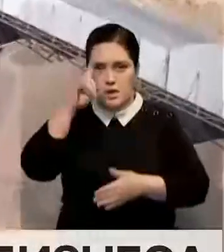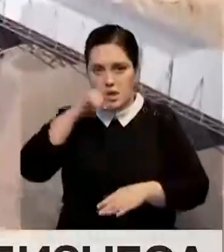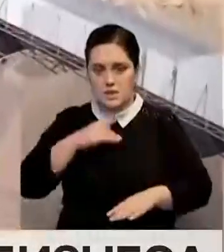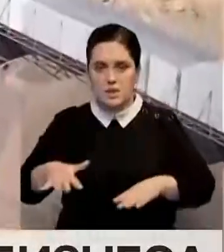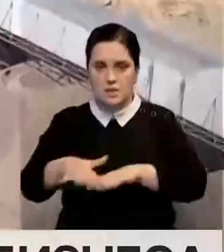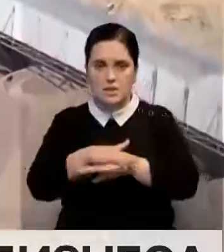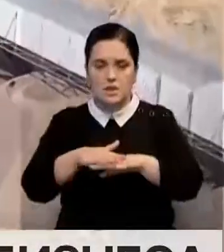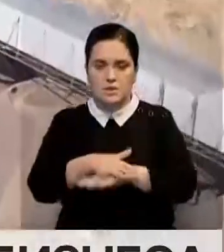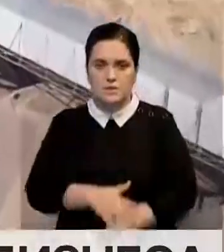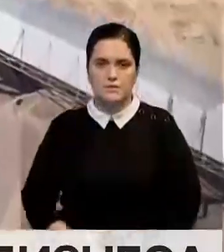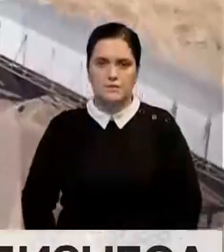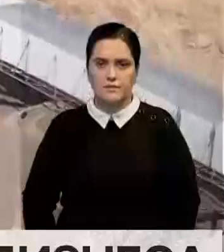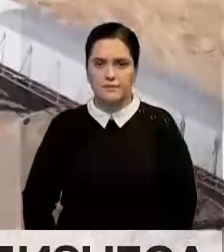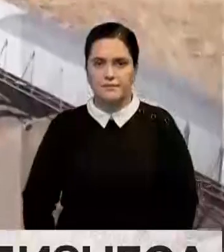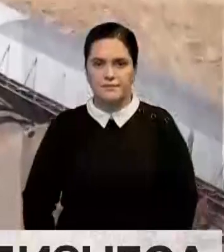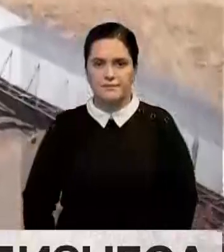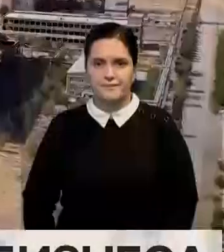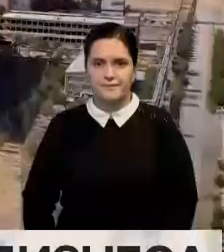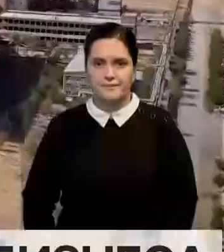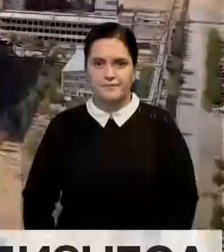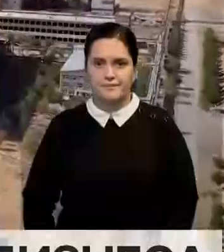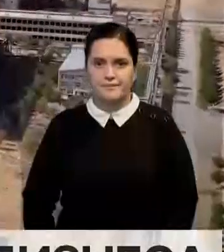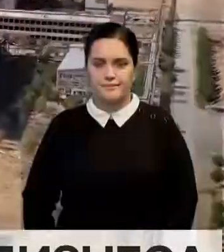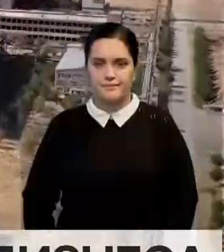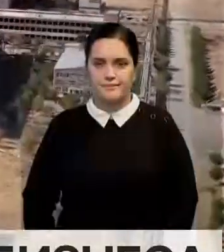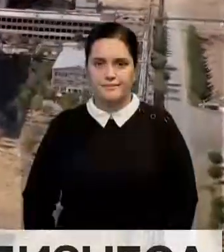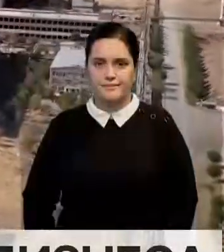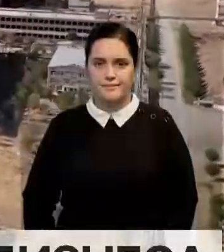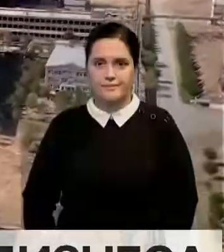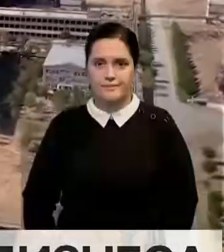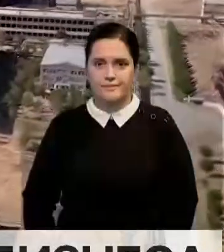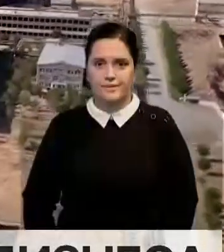Марина Золотарева, Мирей Байет, Руслан Ахаттилла, Хабар-24, Жамбылская область.